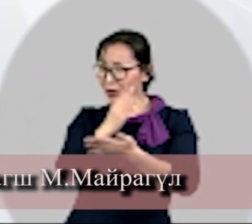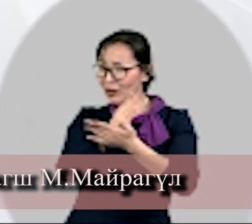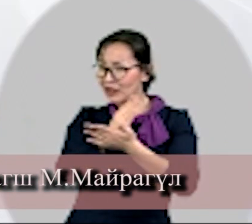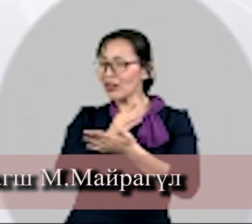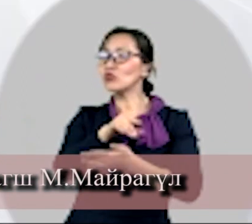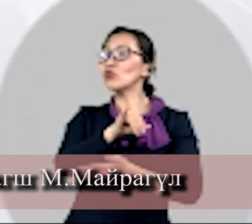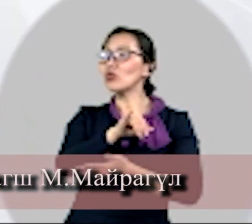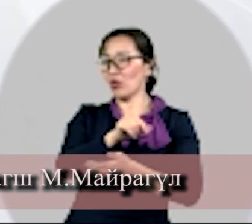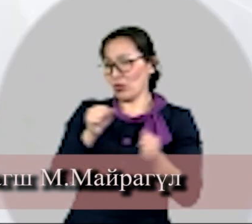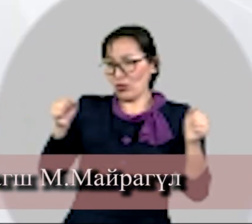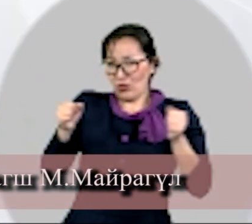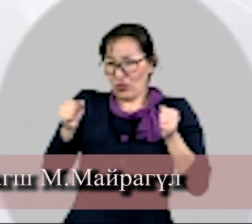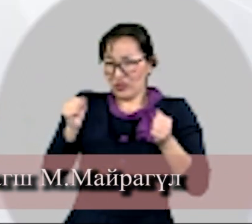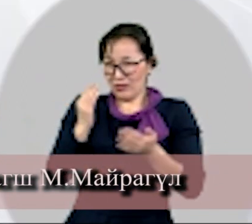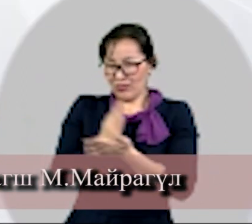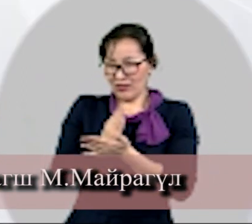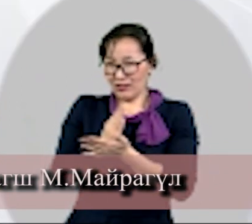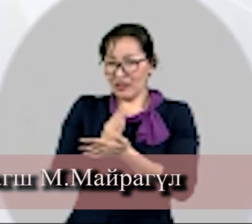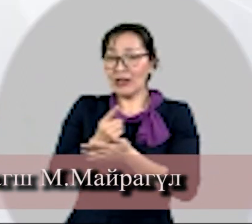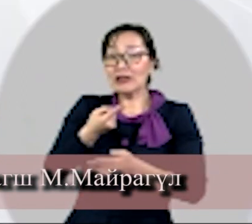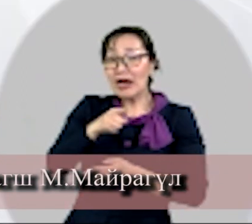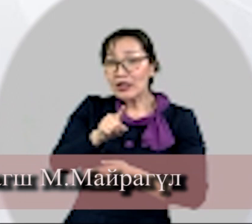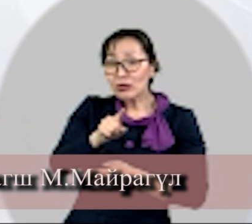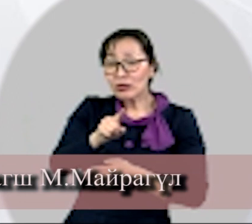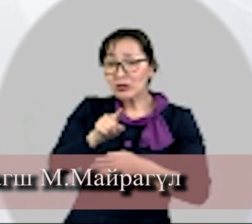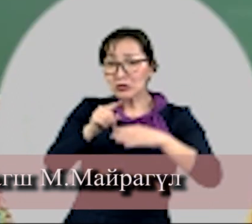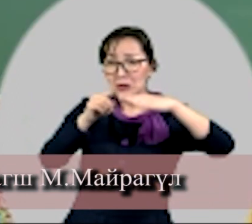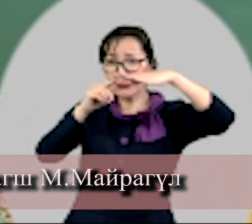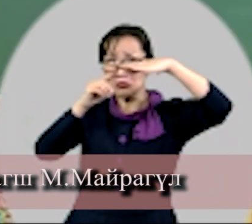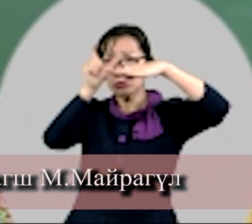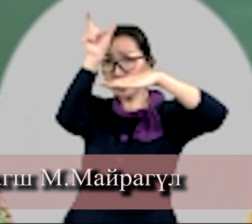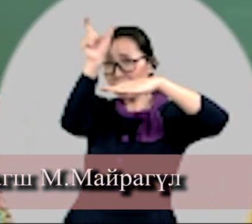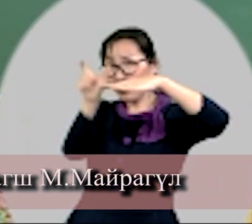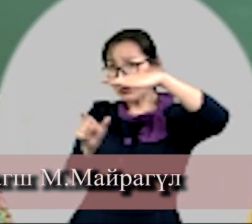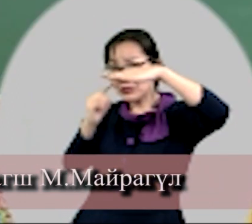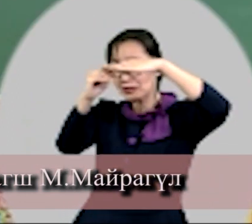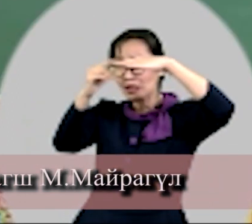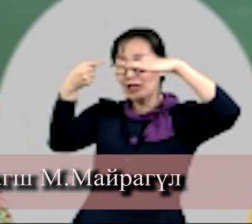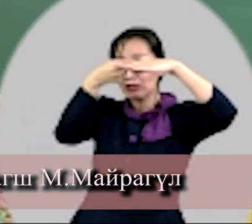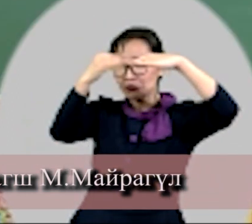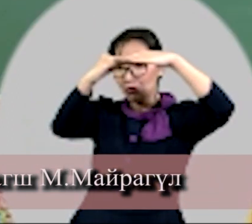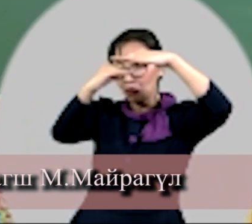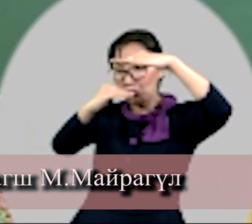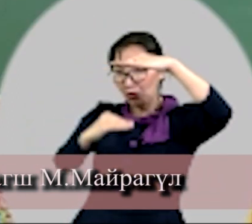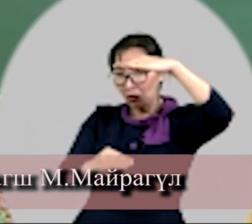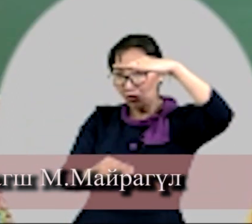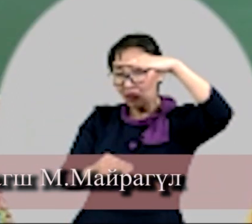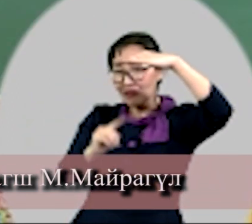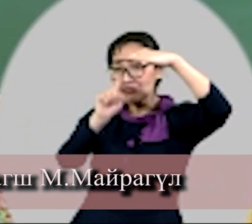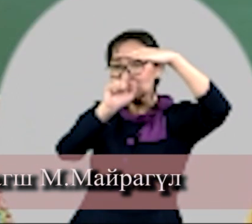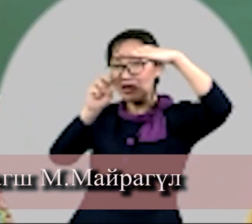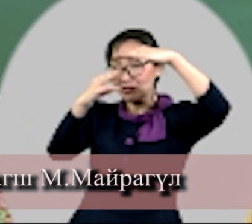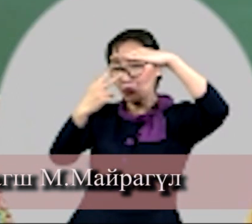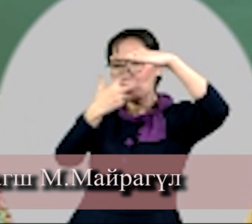Ал 14 сағатта ауарайын температурасы көтеріліп, 5 градус болыпты. Яғни ауарай жылына